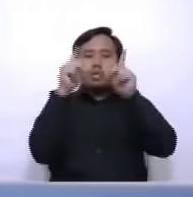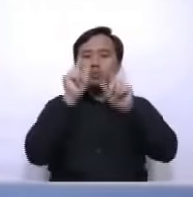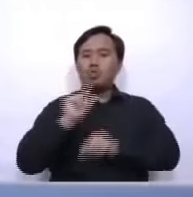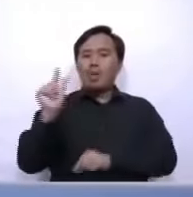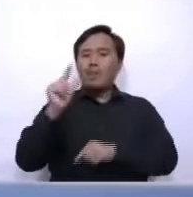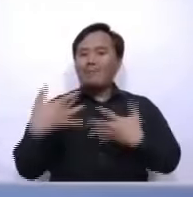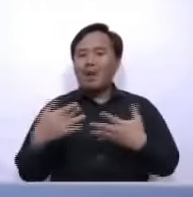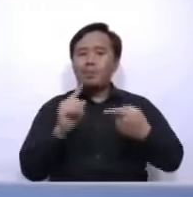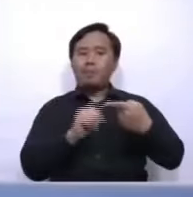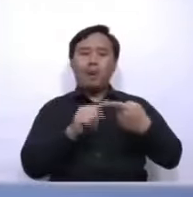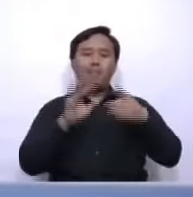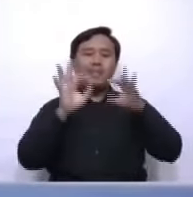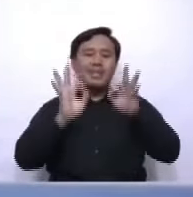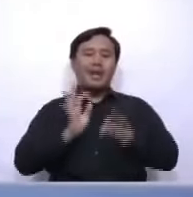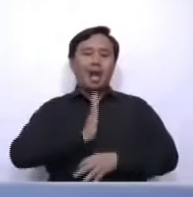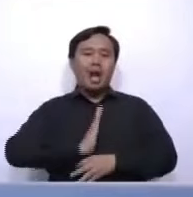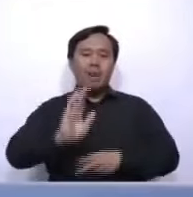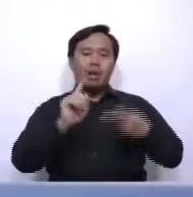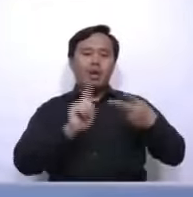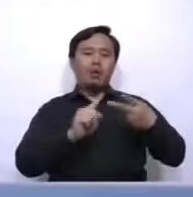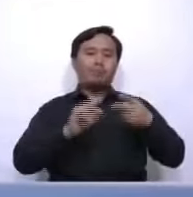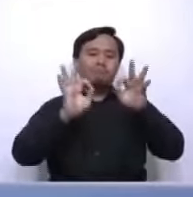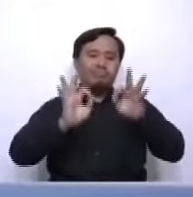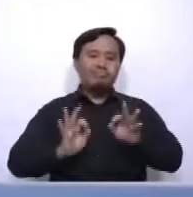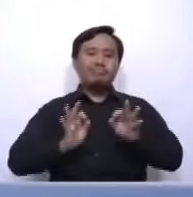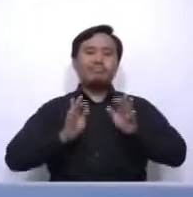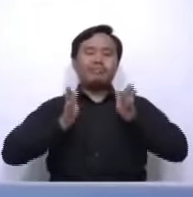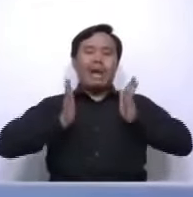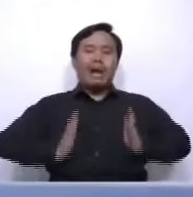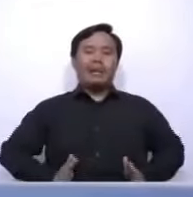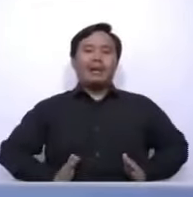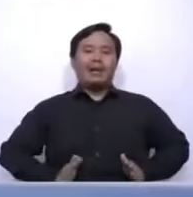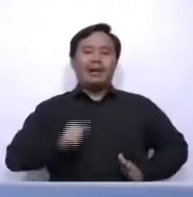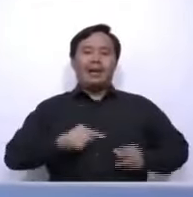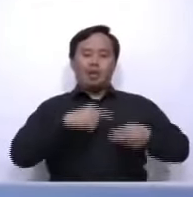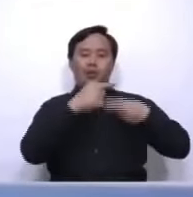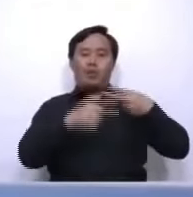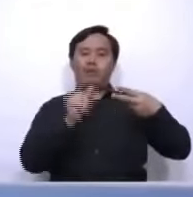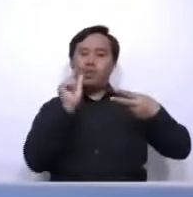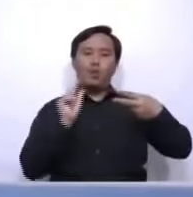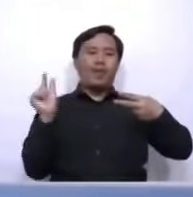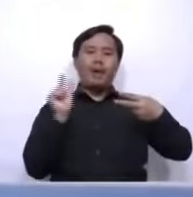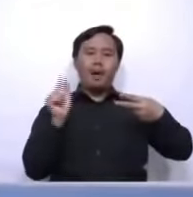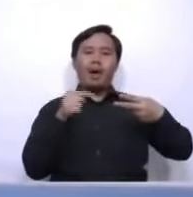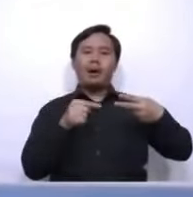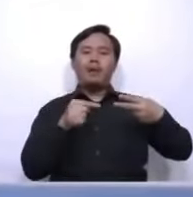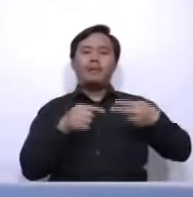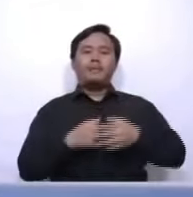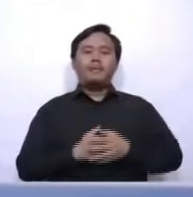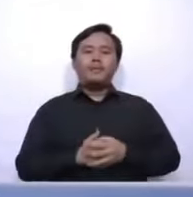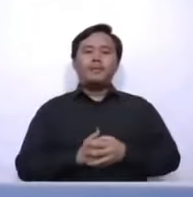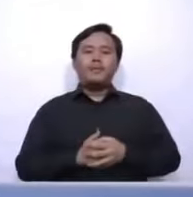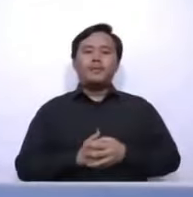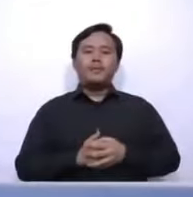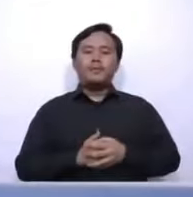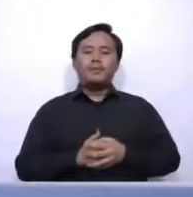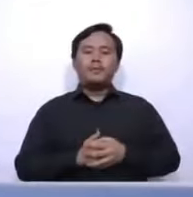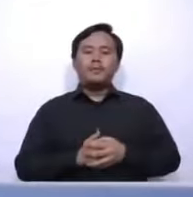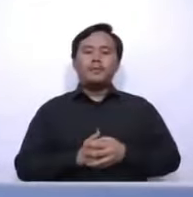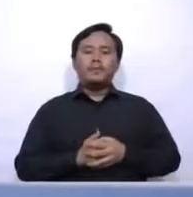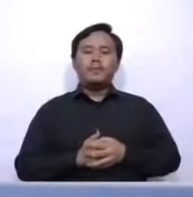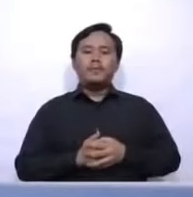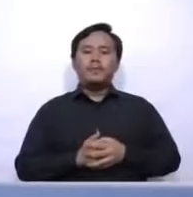tentang pendidikan, pendidikan agama dan pendidikan karakter. Itulah yang paling fundament, yang paling banyak hal yang perlu dilakukan